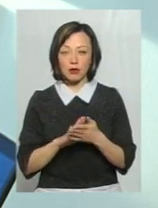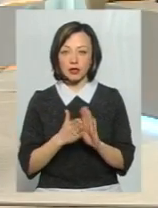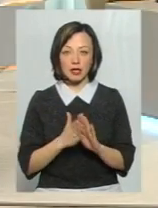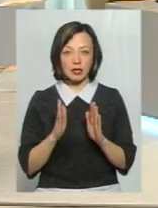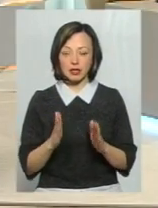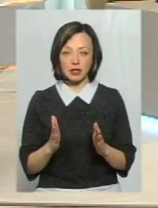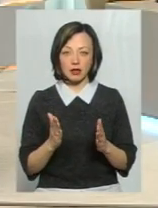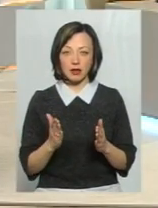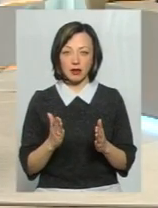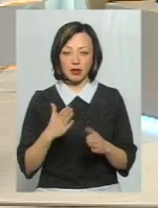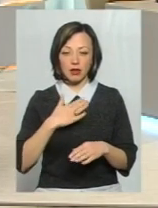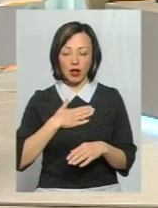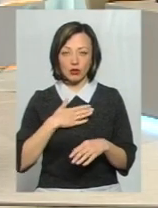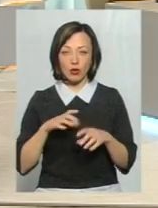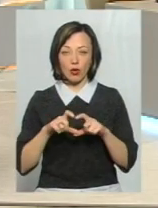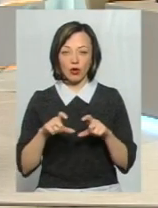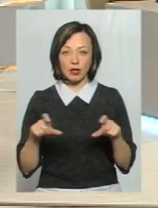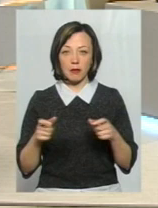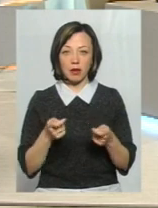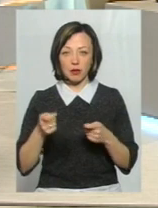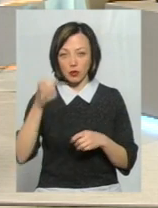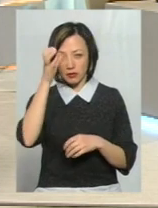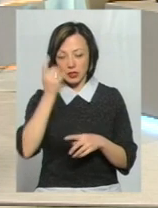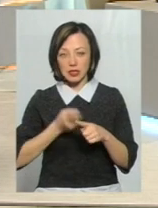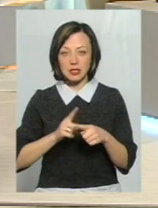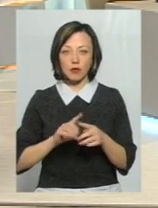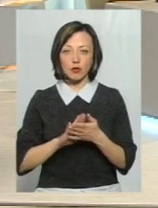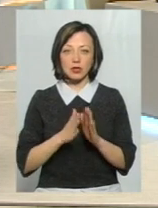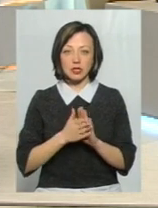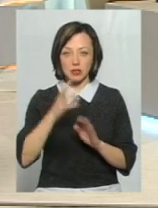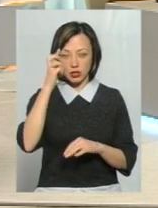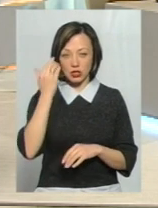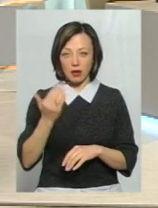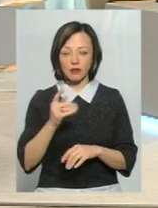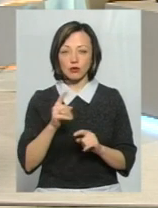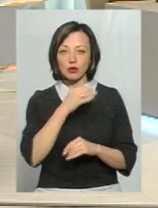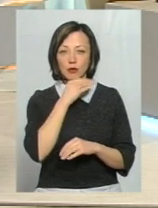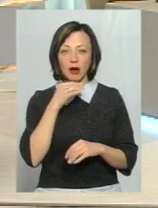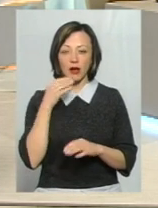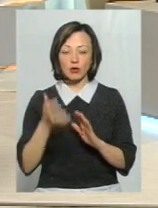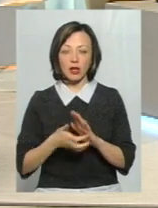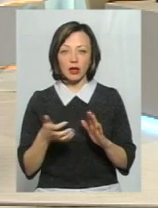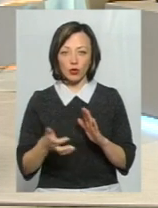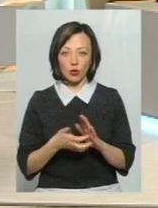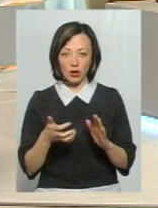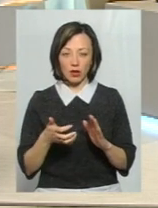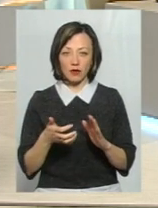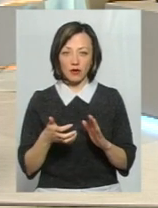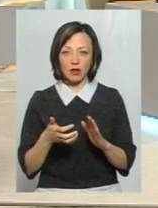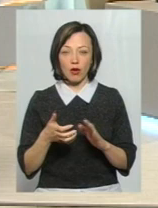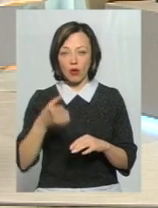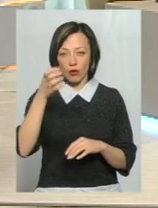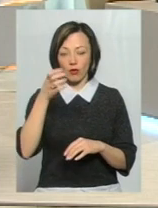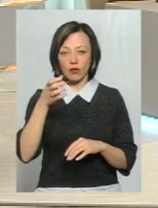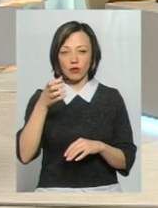тільки нашого департаменту освіти, це позиція держави. І дуже багато недоліків навіть